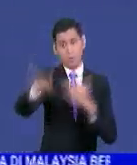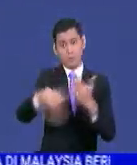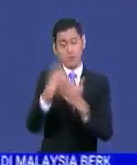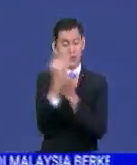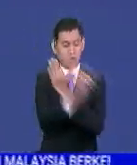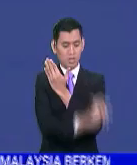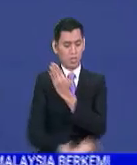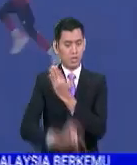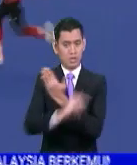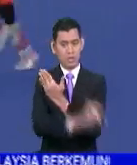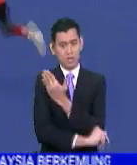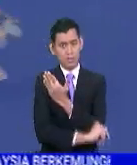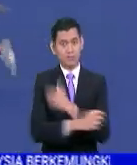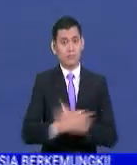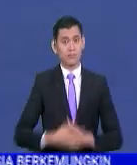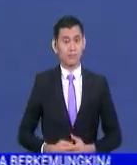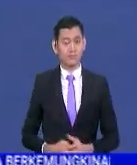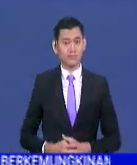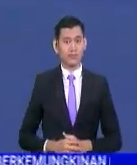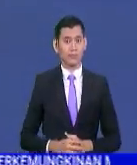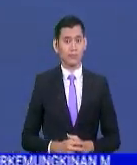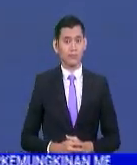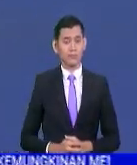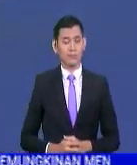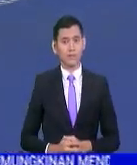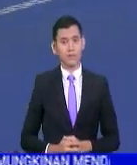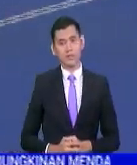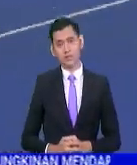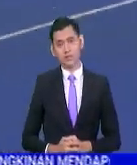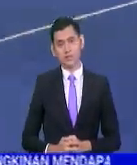negeri yang mengambil bahagian yo yo